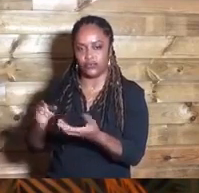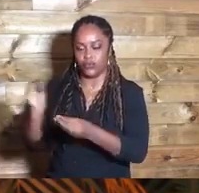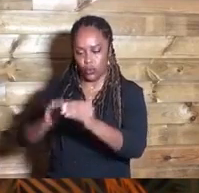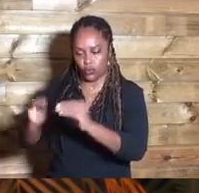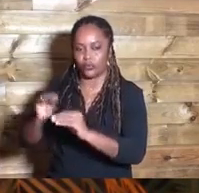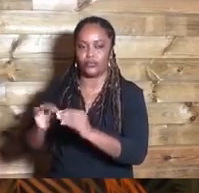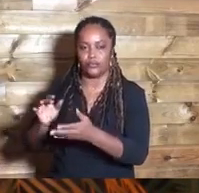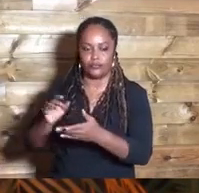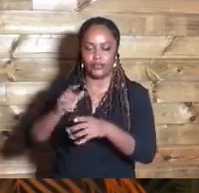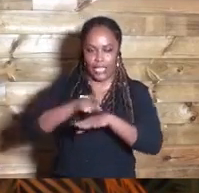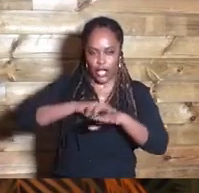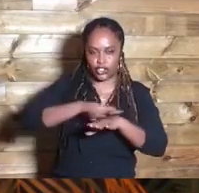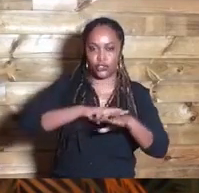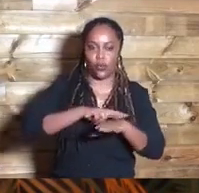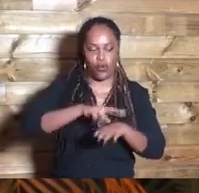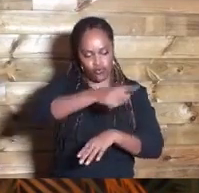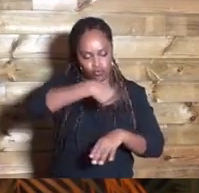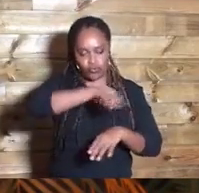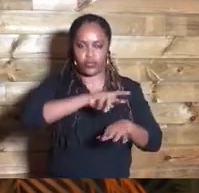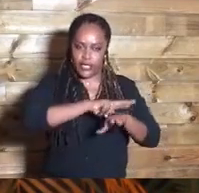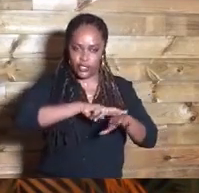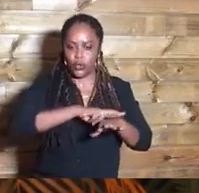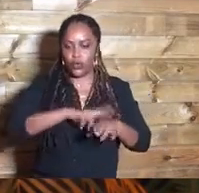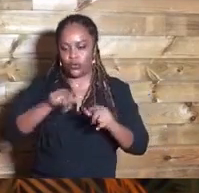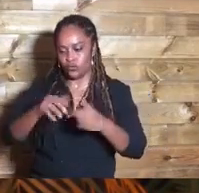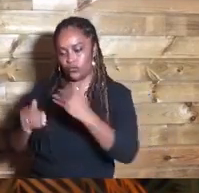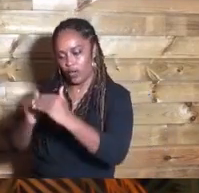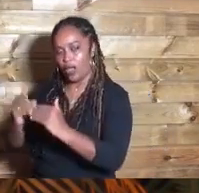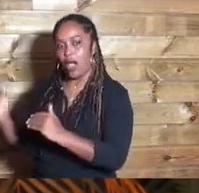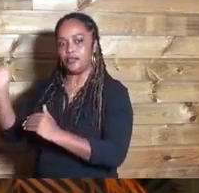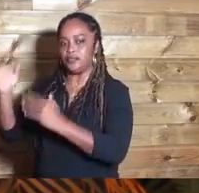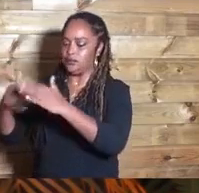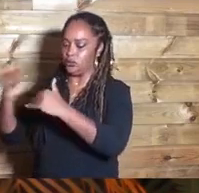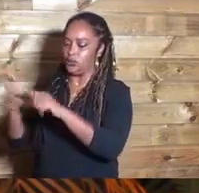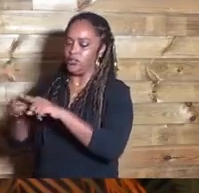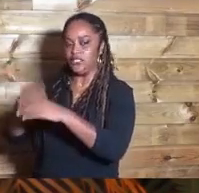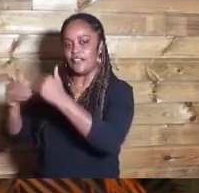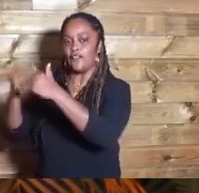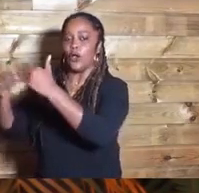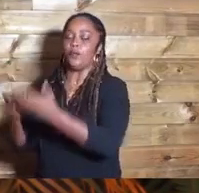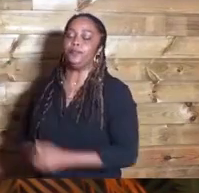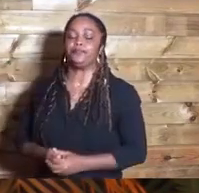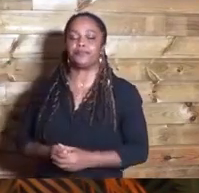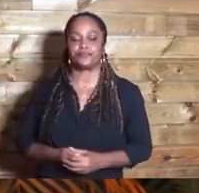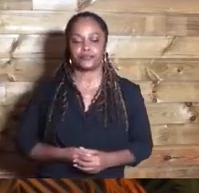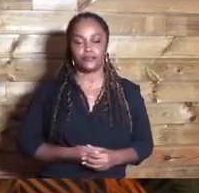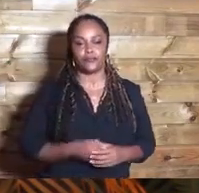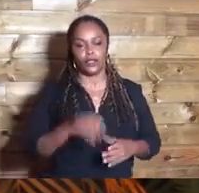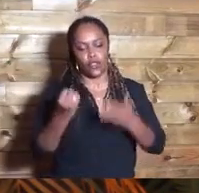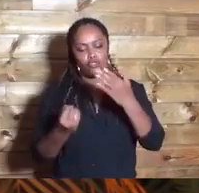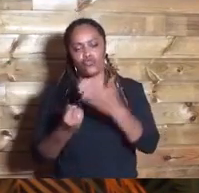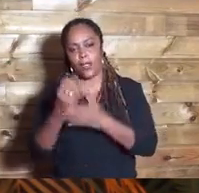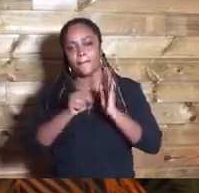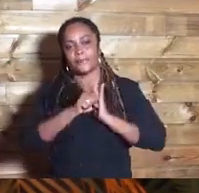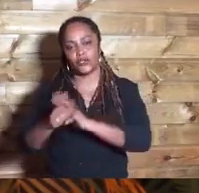non seulement il y a un vrai jour, mais qu'elle est capable de grandir et développer. Nous donnerons la priorité à de nouvelles activités